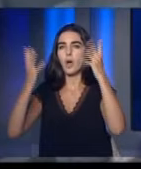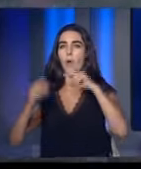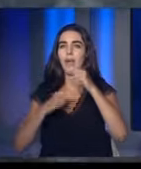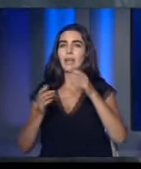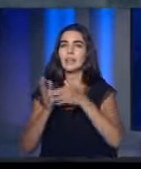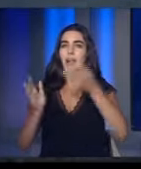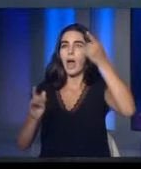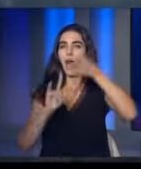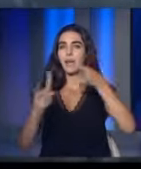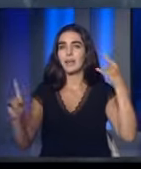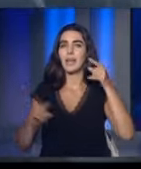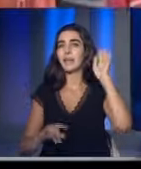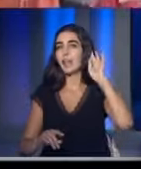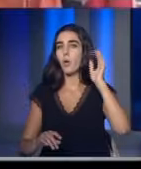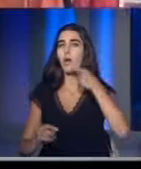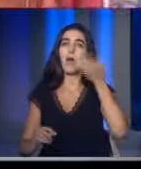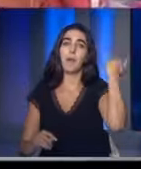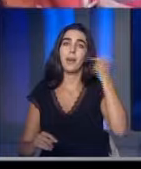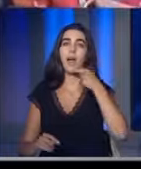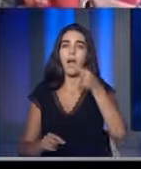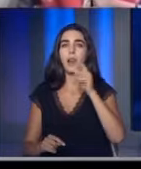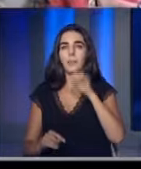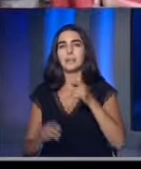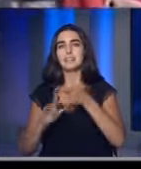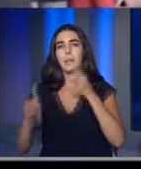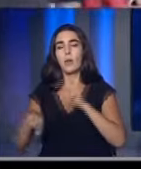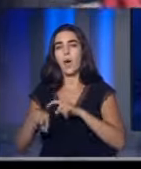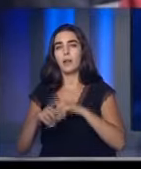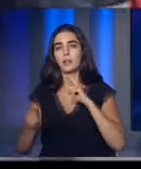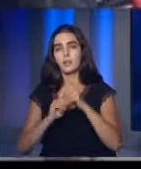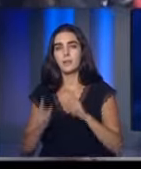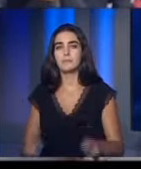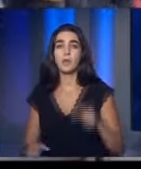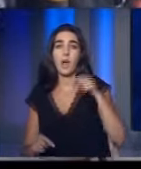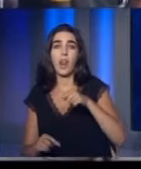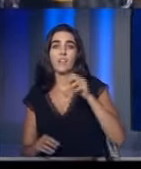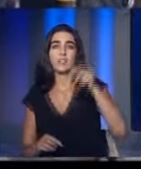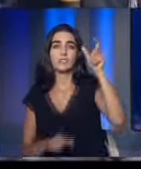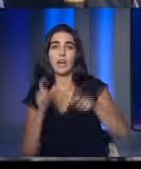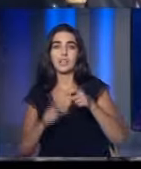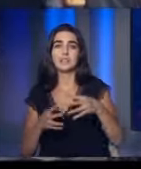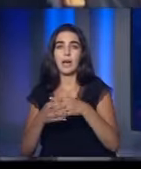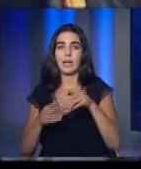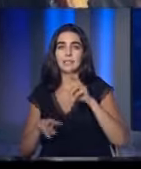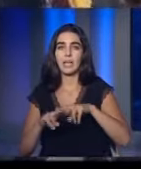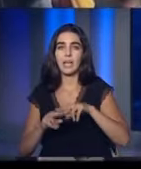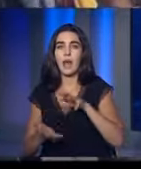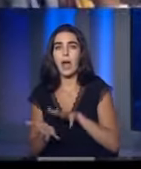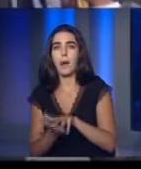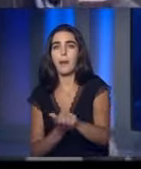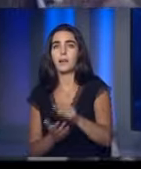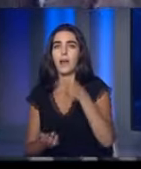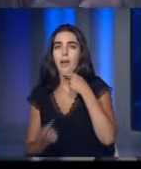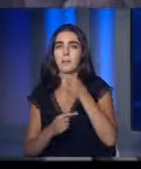في الخواتيم، لا سيما مع تاريخ نتنياهو الذي سبق وعرقل كل الصفقات السابقة. وفي الغضون،